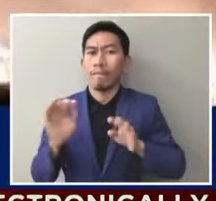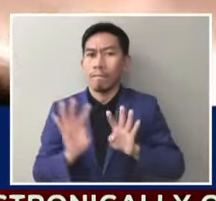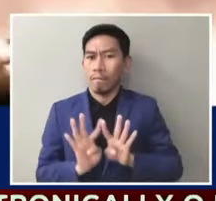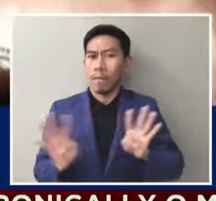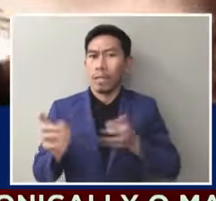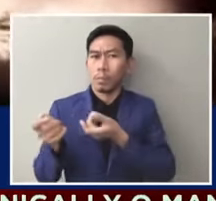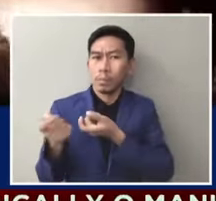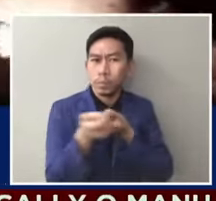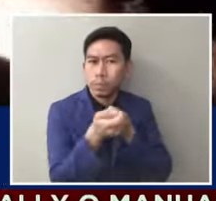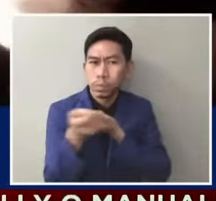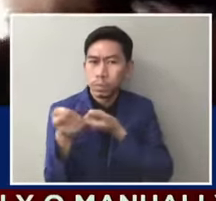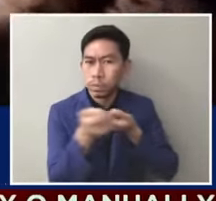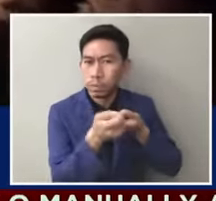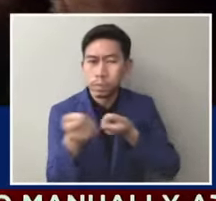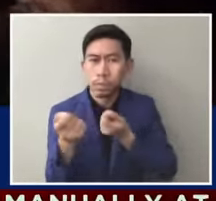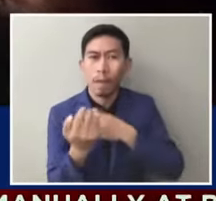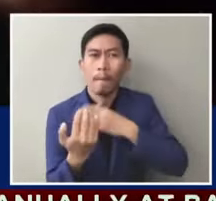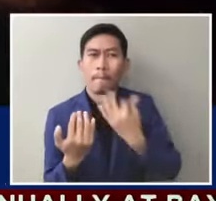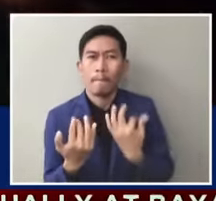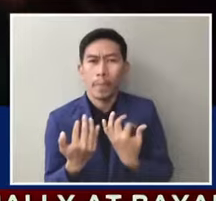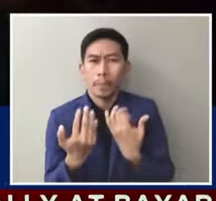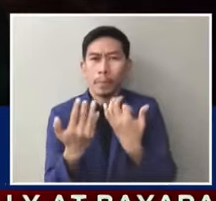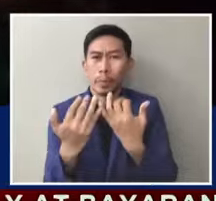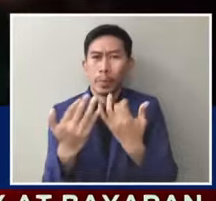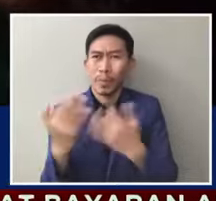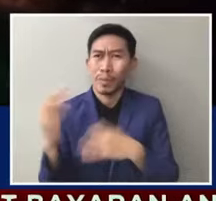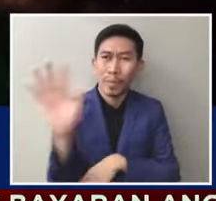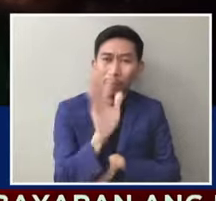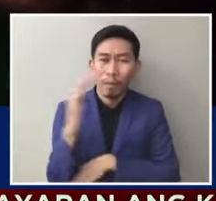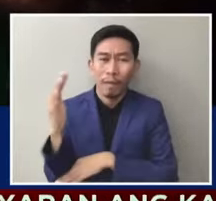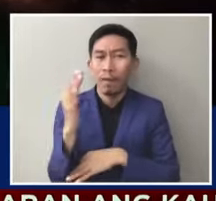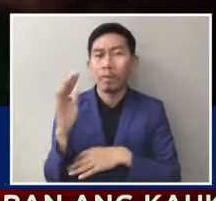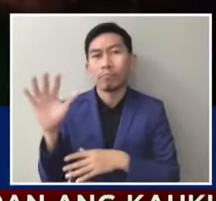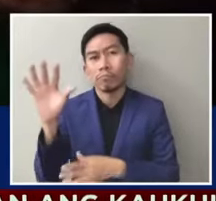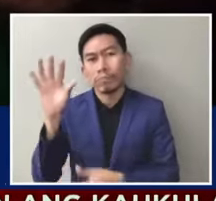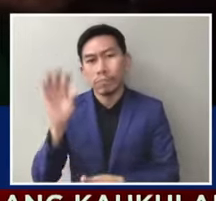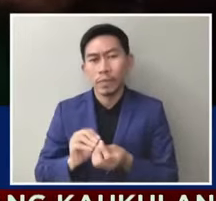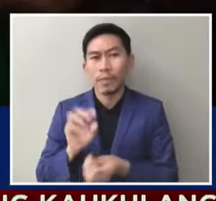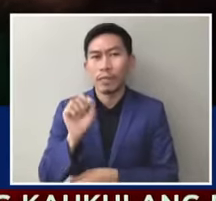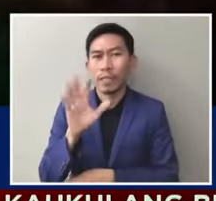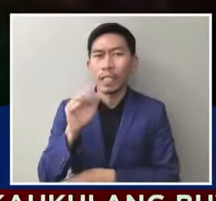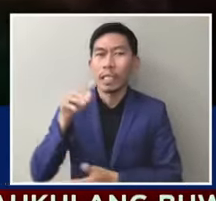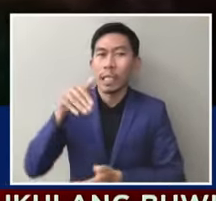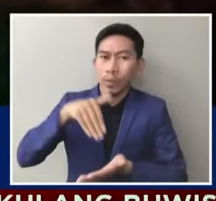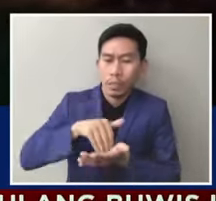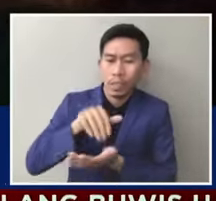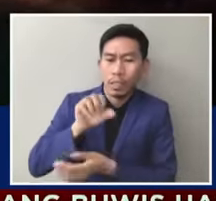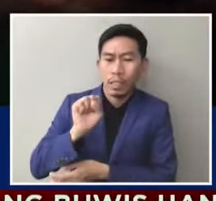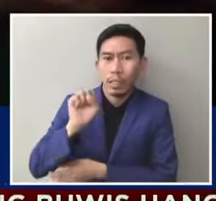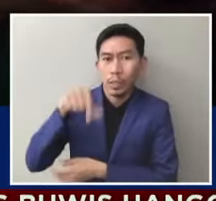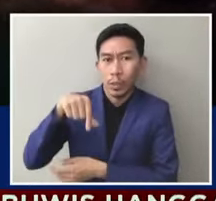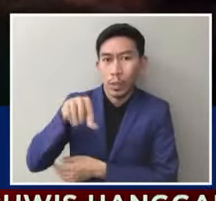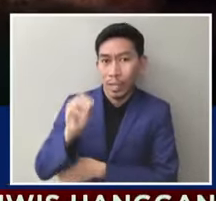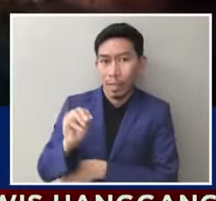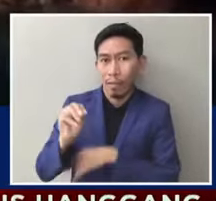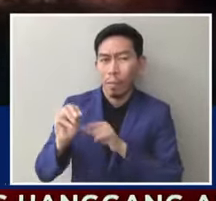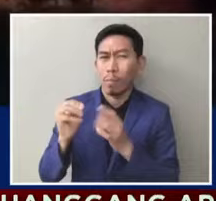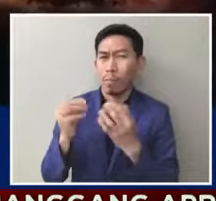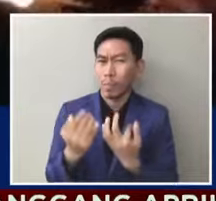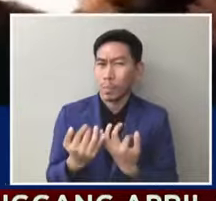puno. Tinatayang aabot sa 15,000 square meters ang nasunog. Nahirapan ng mga firefighters